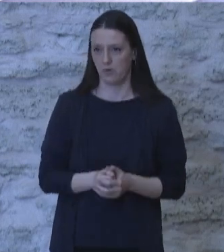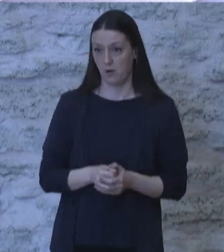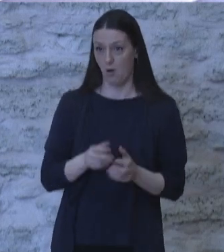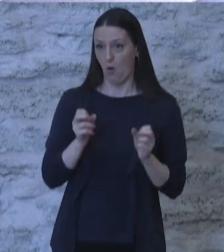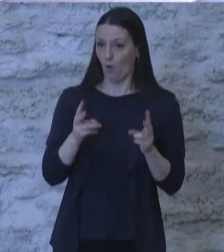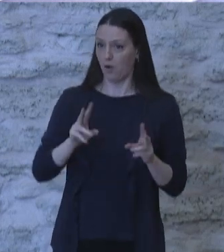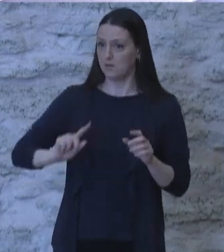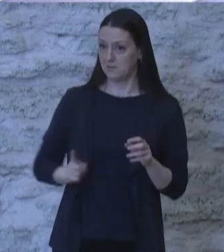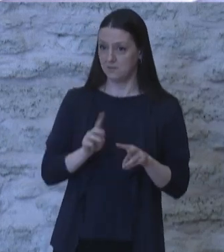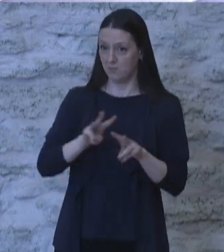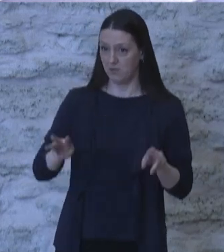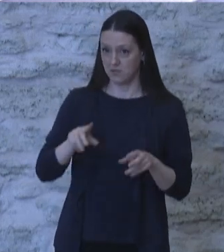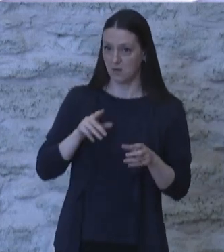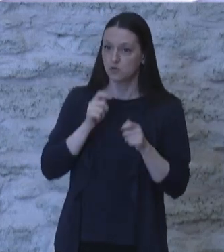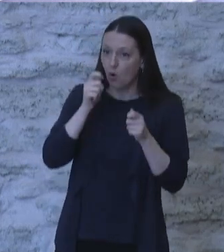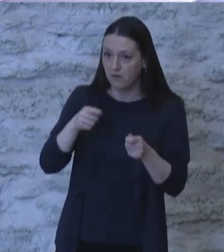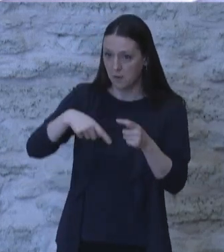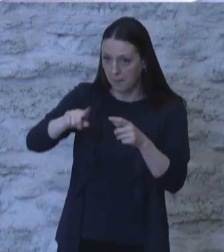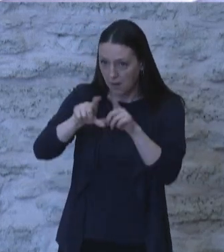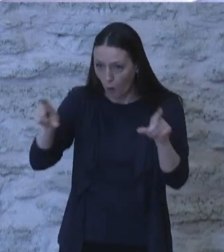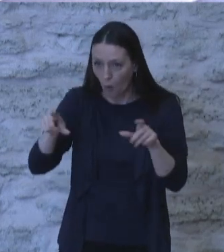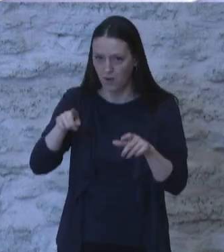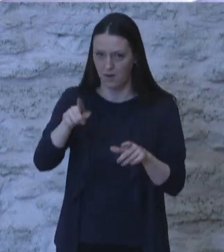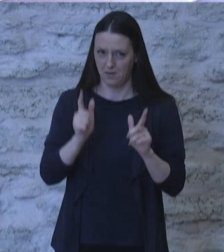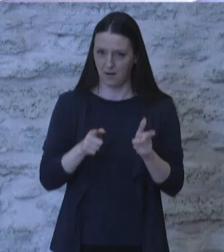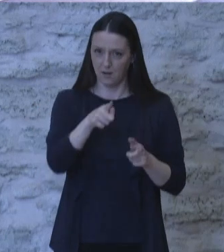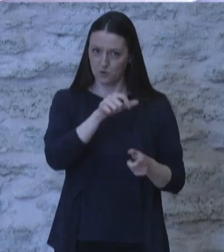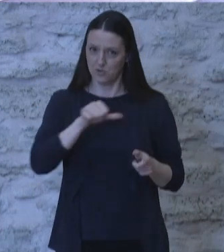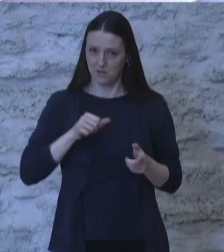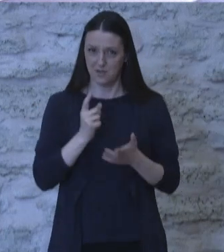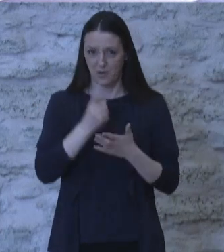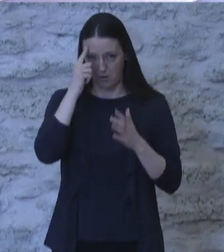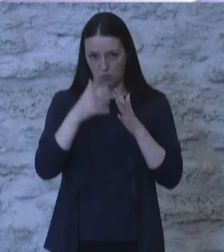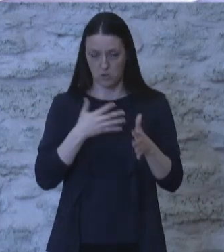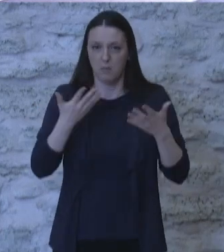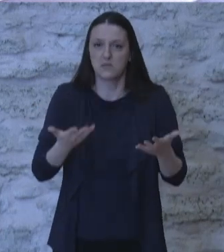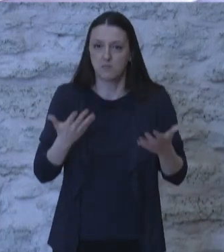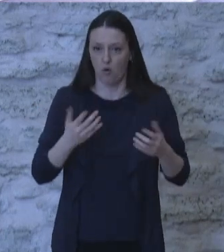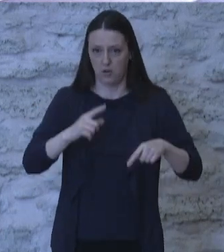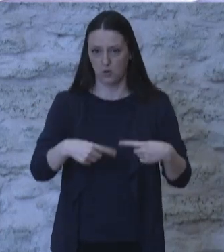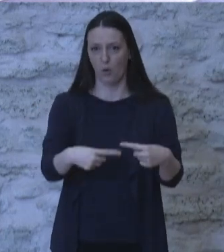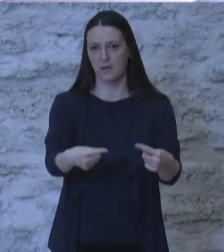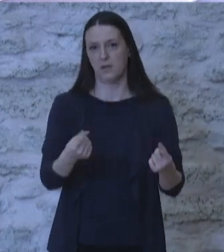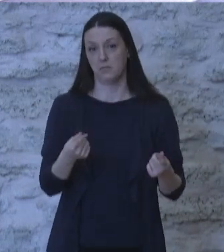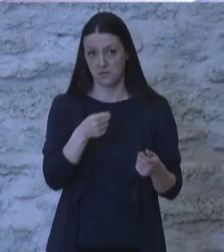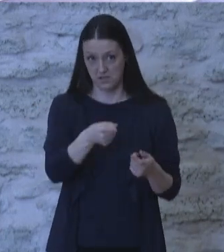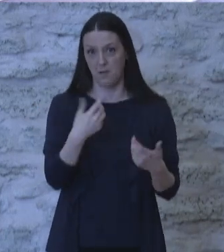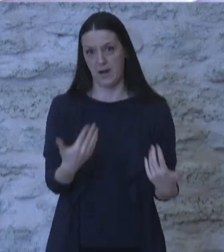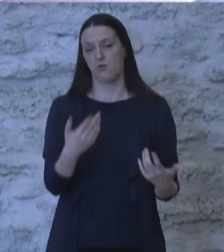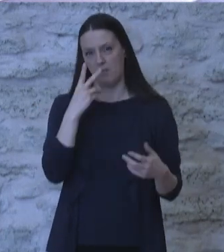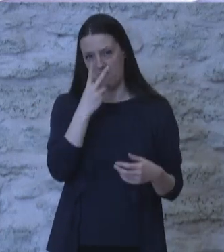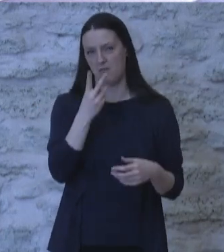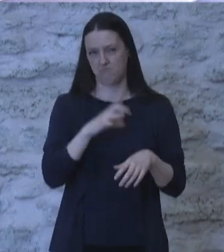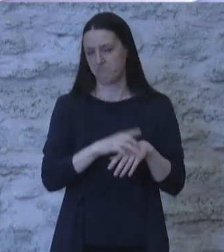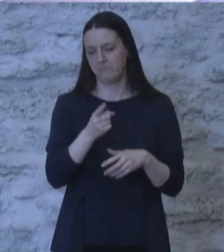siseministri soovitab inimestel minna kooli, siis tegelikult ta peaks ise aru saama, et kuidas üks või teine asi toimib, millest ta ilmselgelt praegu aru ei saa.